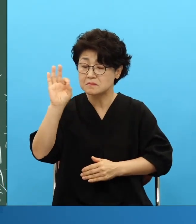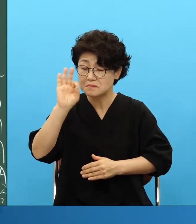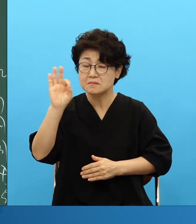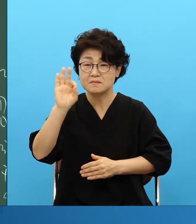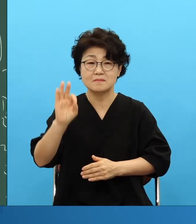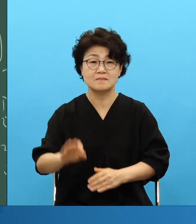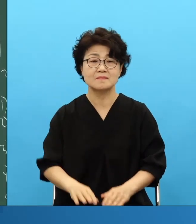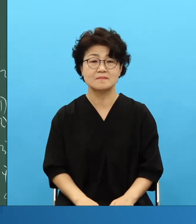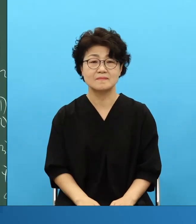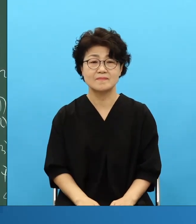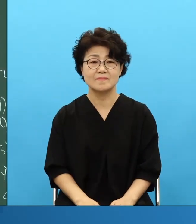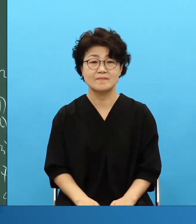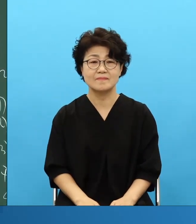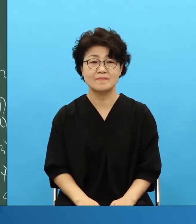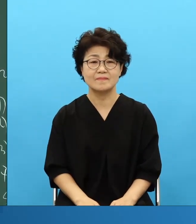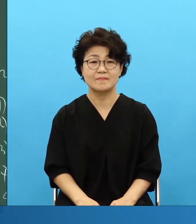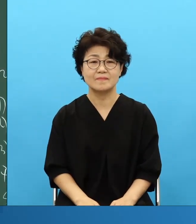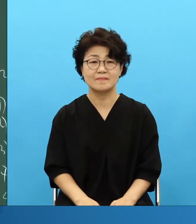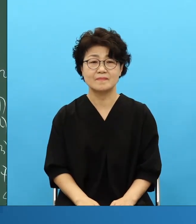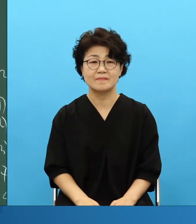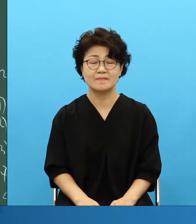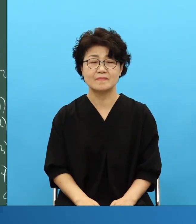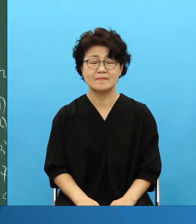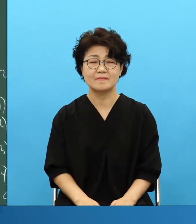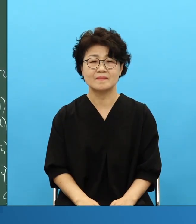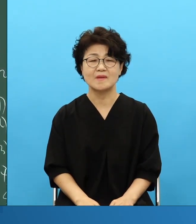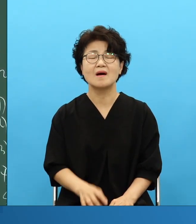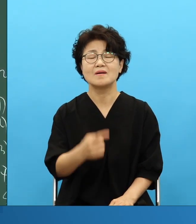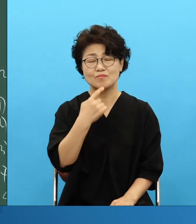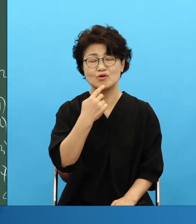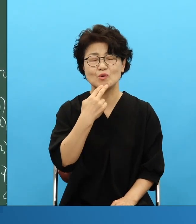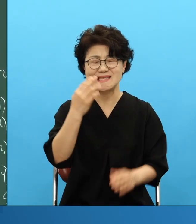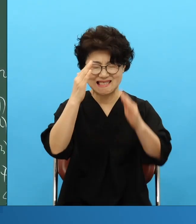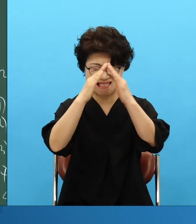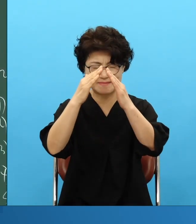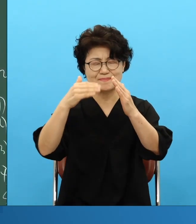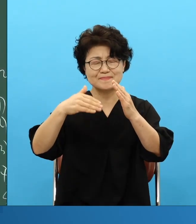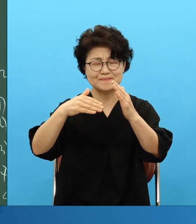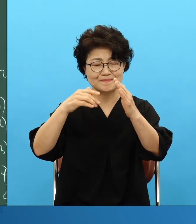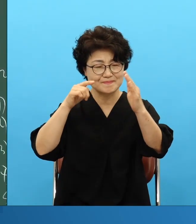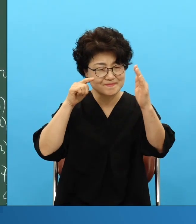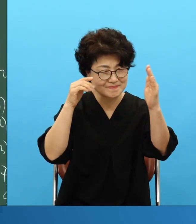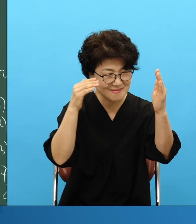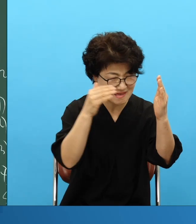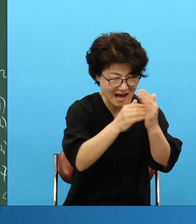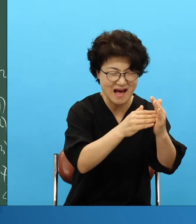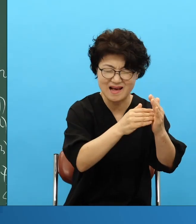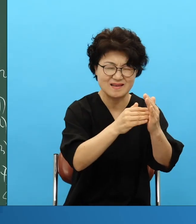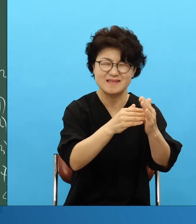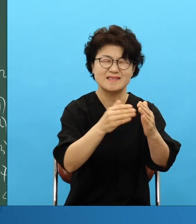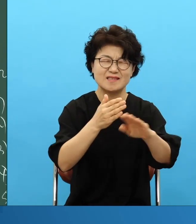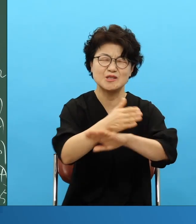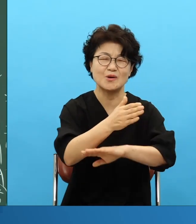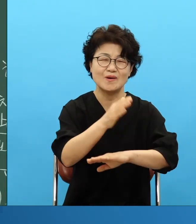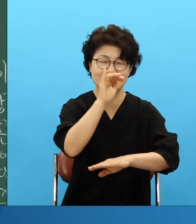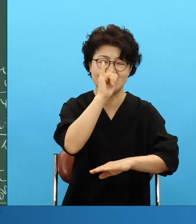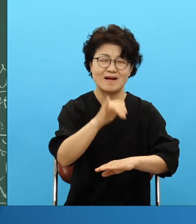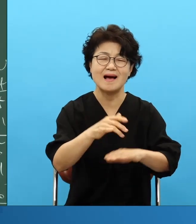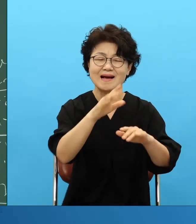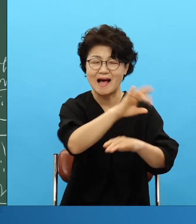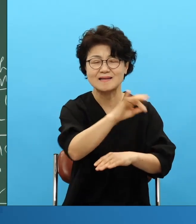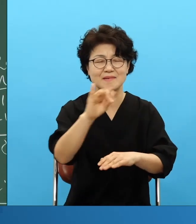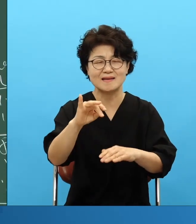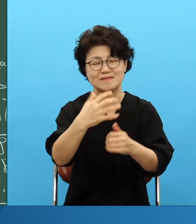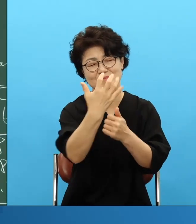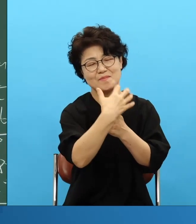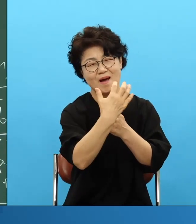and look after the kids. 조금 집에는 일찍 못 가지. Of course, I can't go 그래서 home 내가 early. 집에서 핍박 조금씩 받고 이랬죠. So I was persecuted by the people